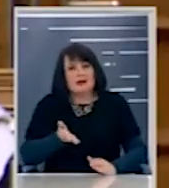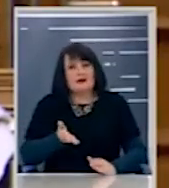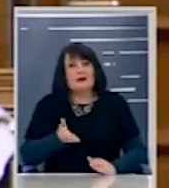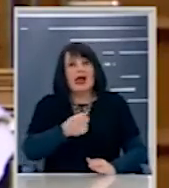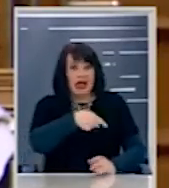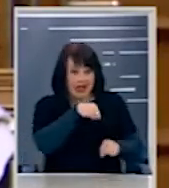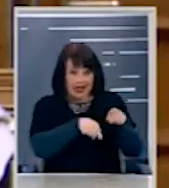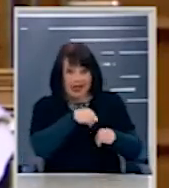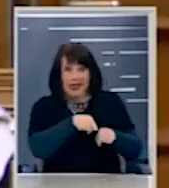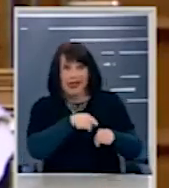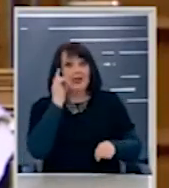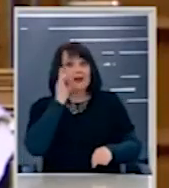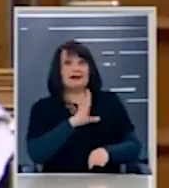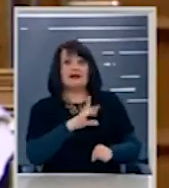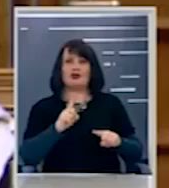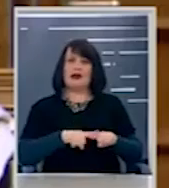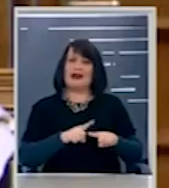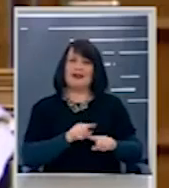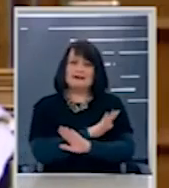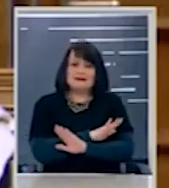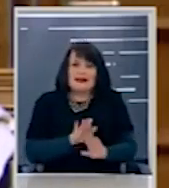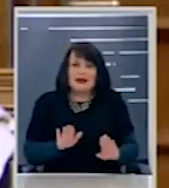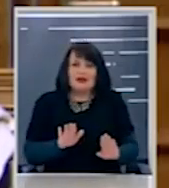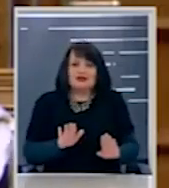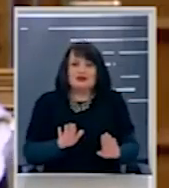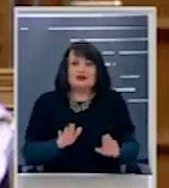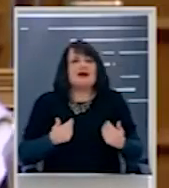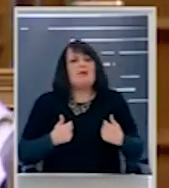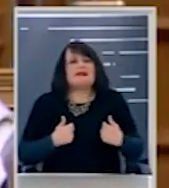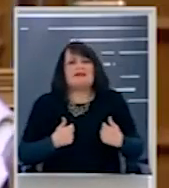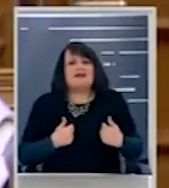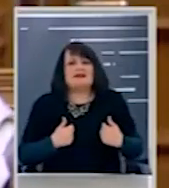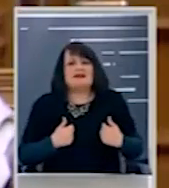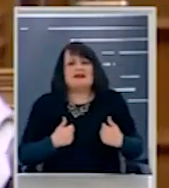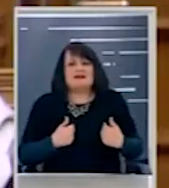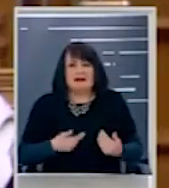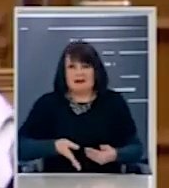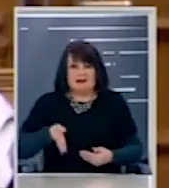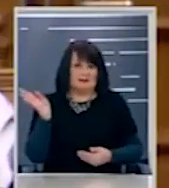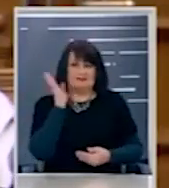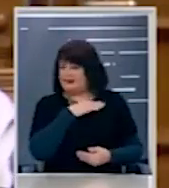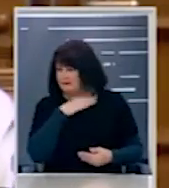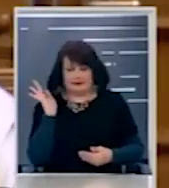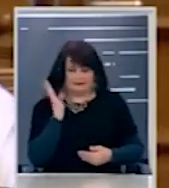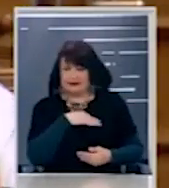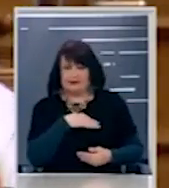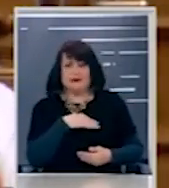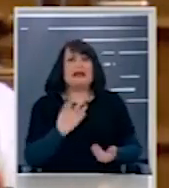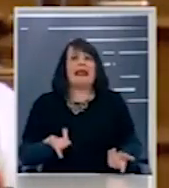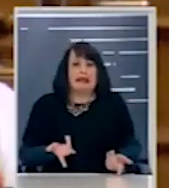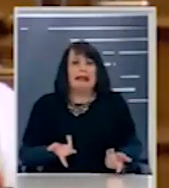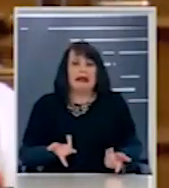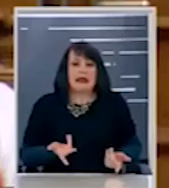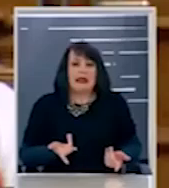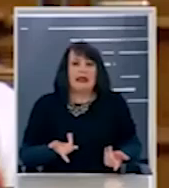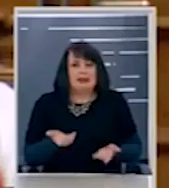Ελλάδα σταμάτησε πια να είναι η χώρα της καρπαζιάς και της ηκεσίας, όπως την παραλάβαμε